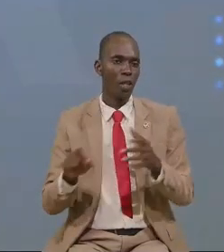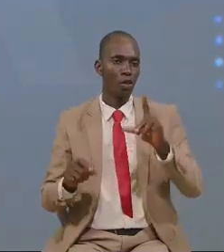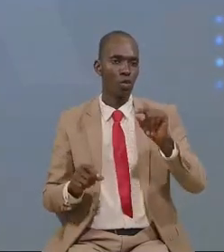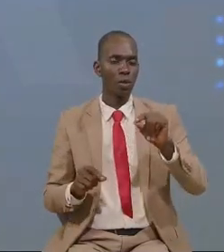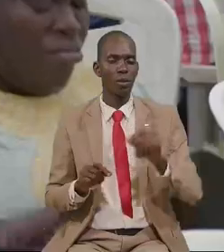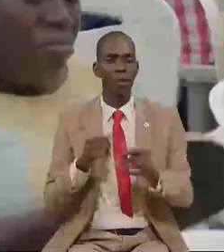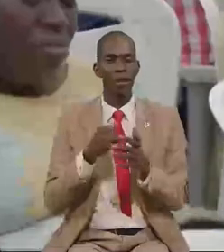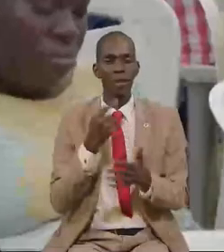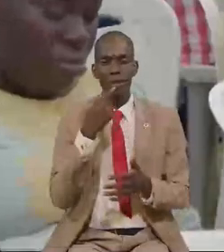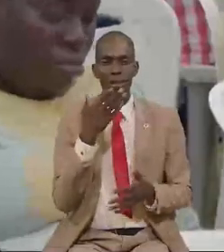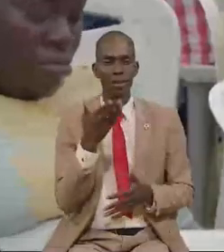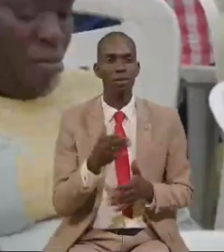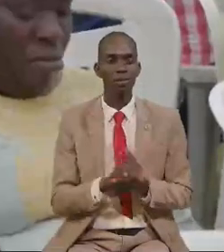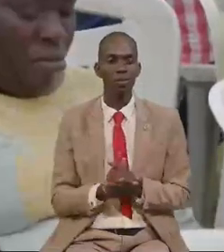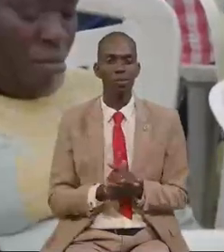Il nous dit,